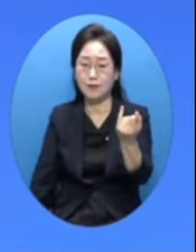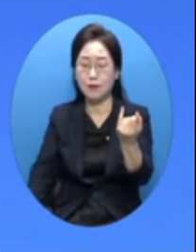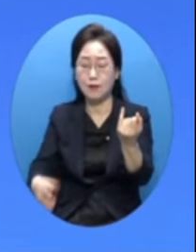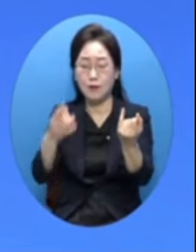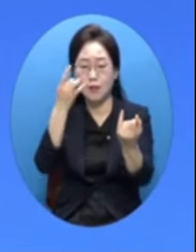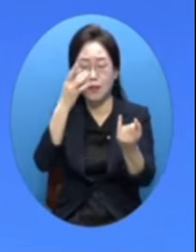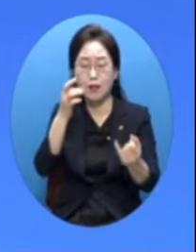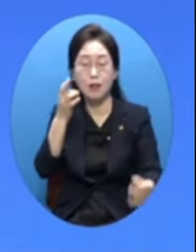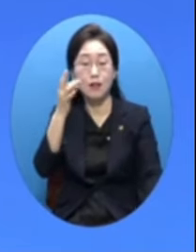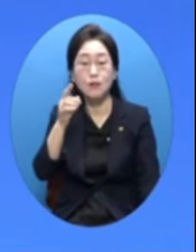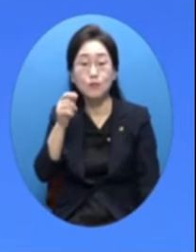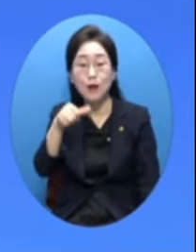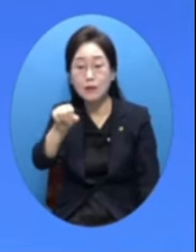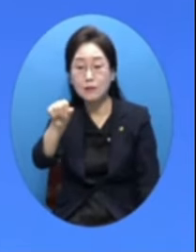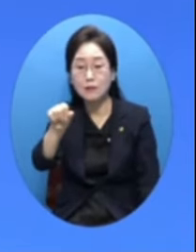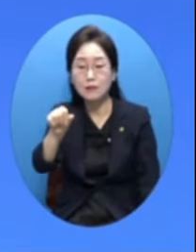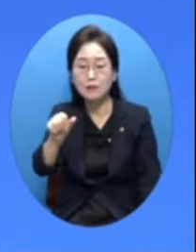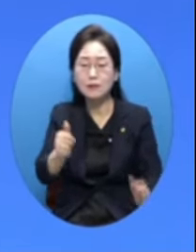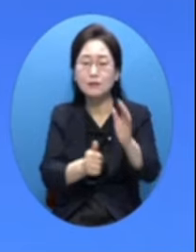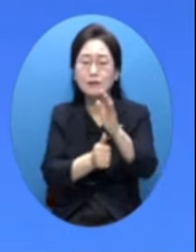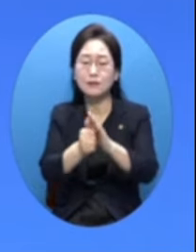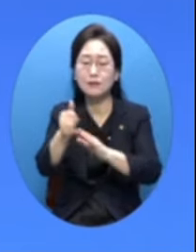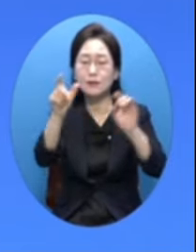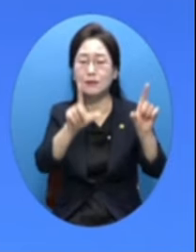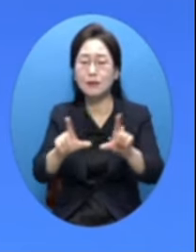유일한 희망이 삶의 의미가